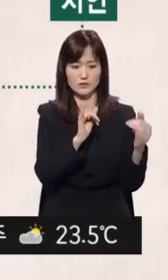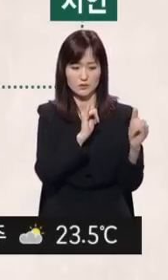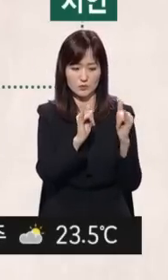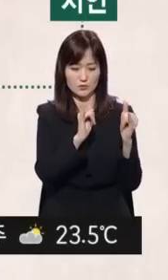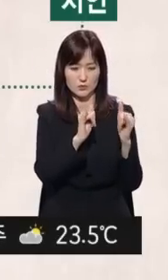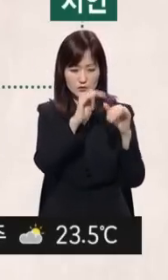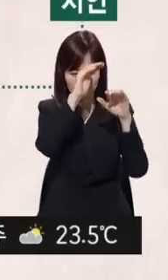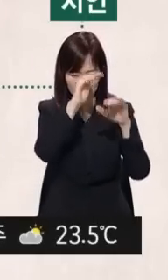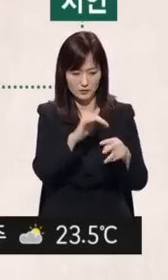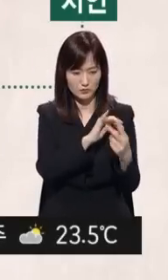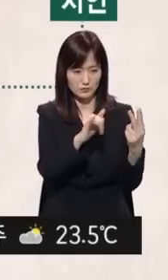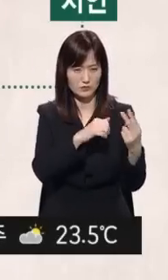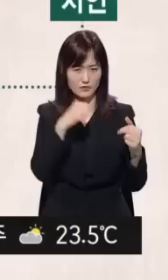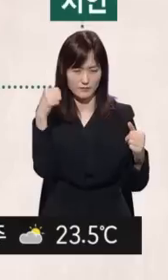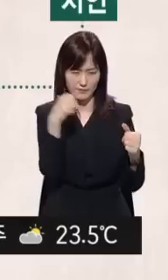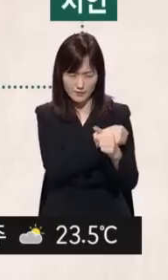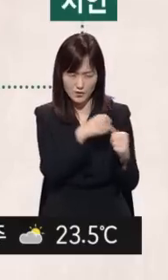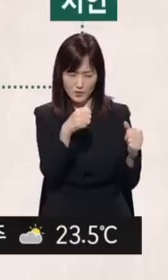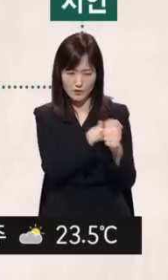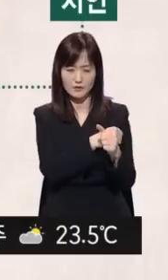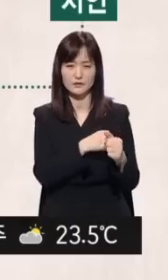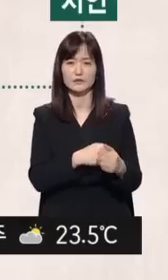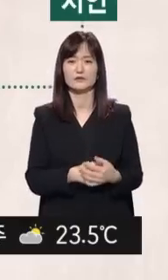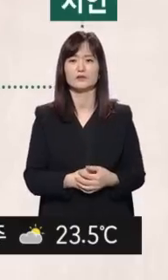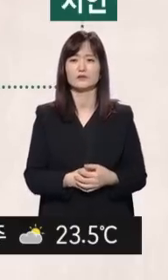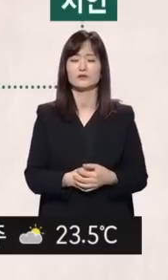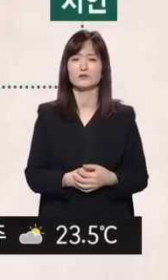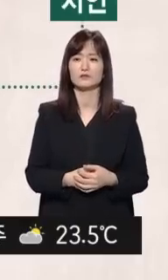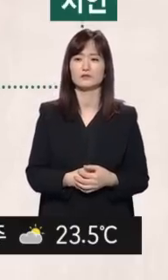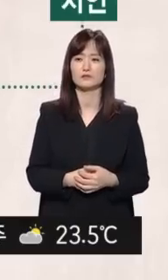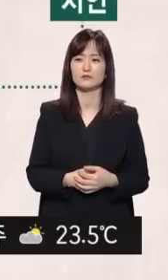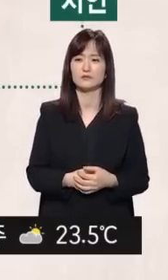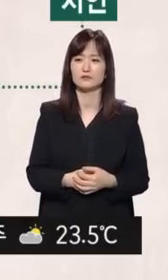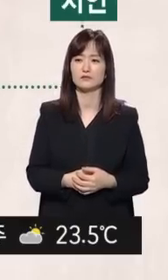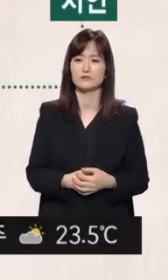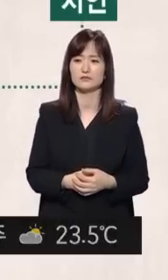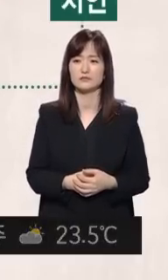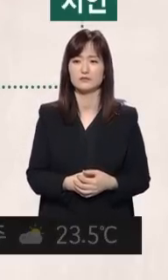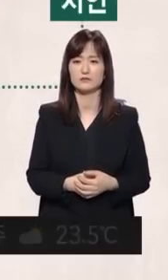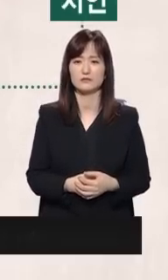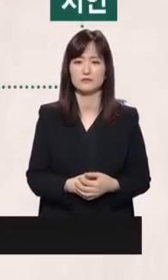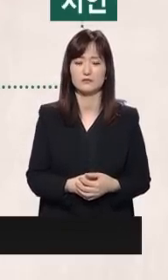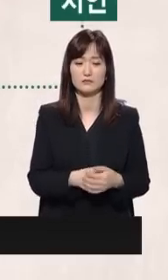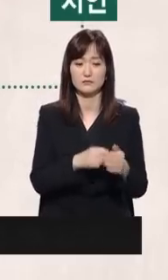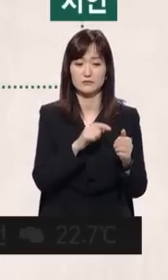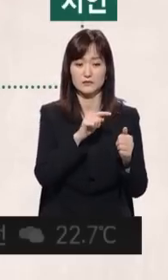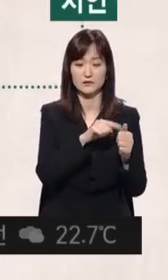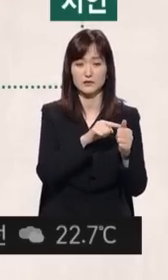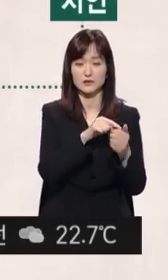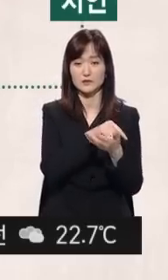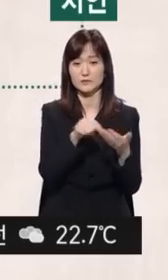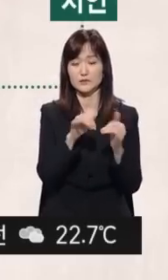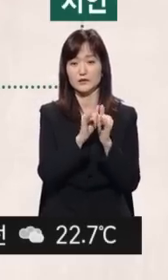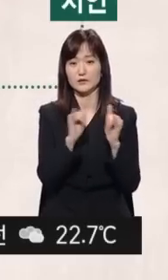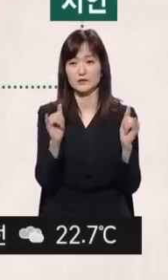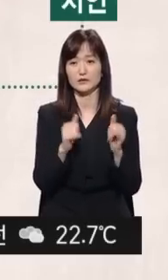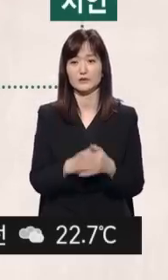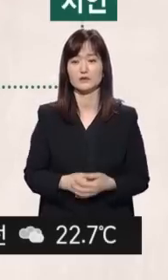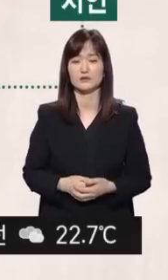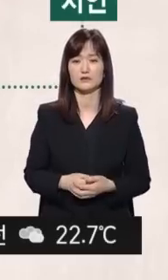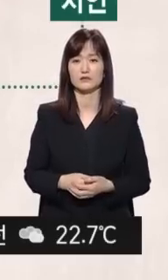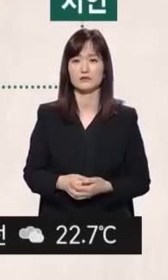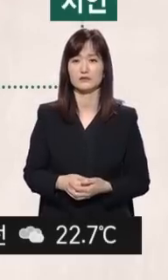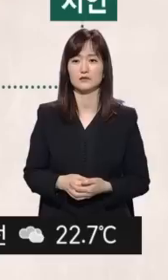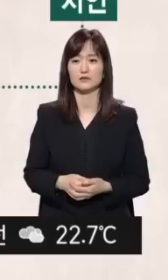사람들한테 폭행을 가하고 저 사람을 찾겠다는 건데 알고 보니까 저 사람도 피해자인 거예요 무슨 말인가 하면이 피의자들이이